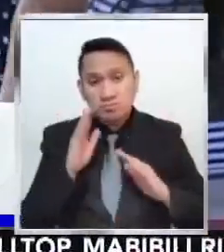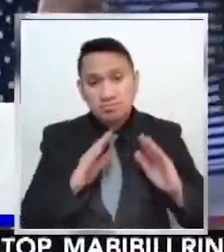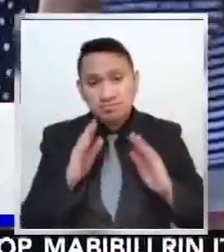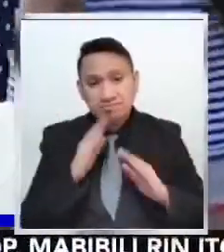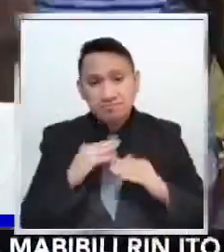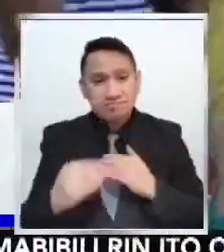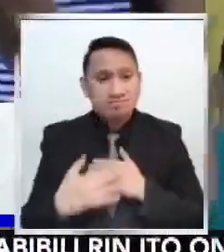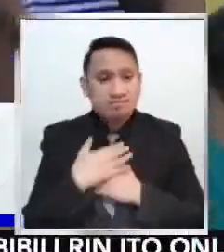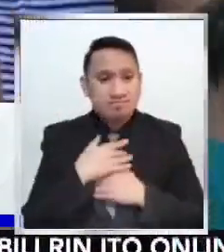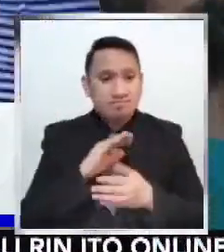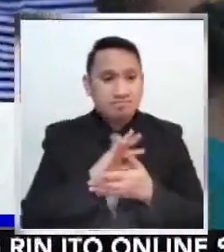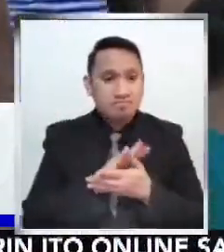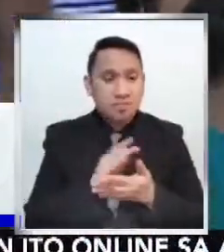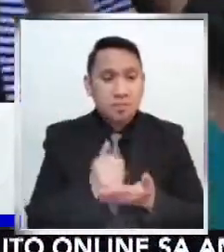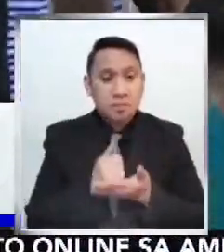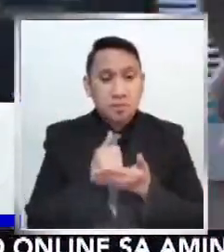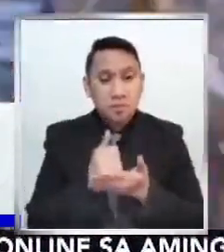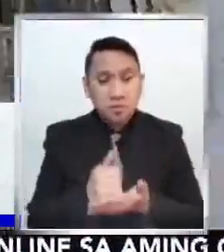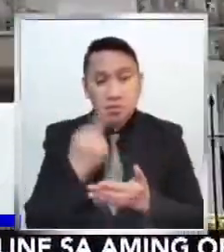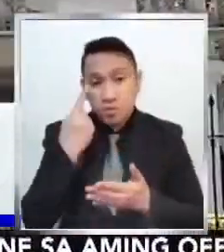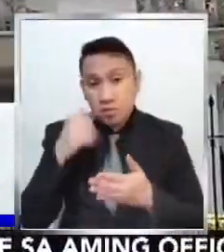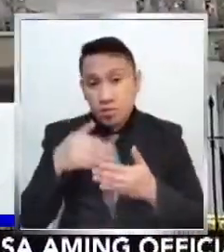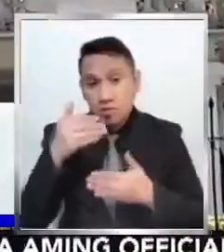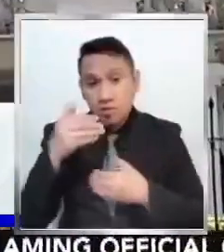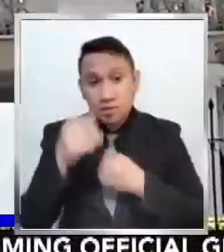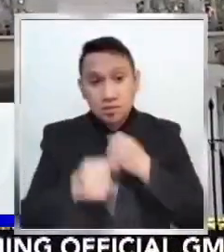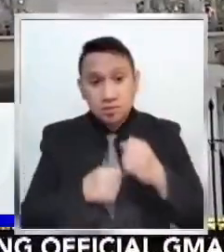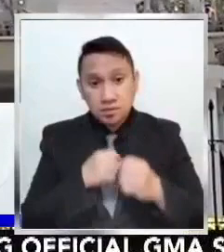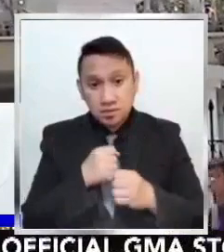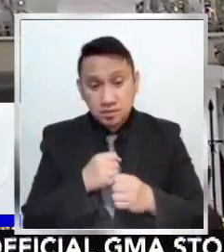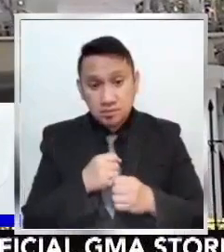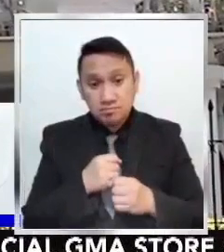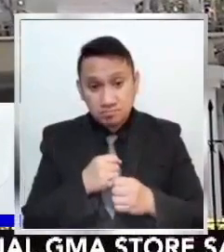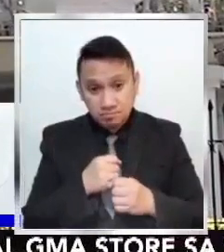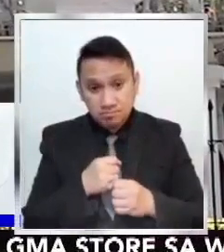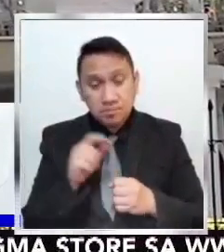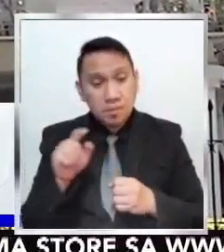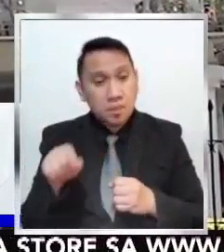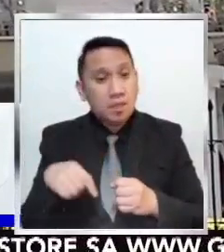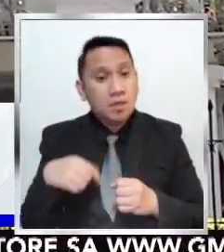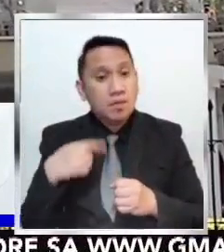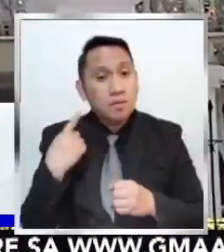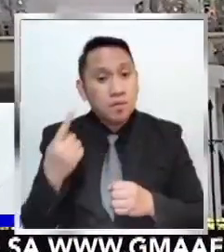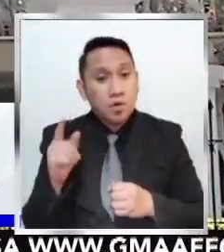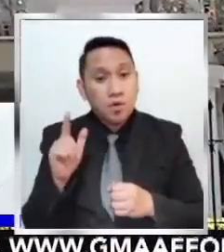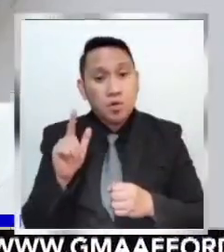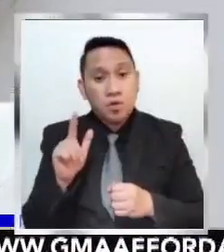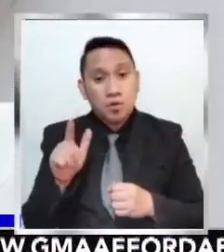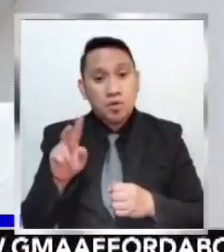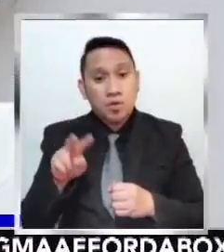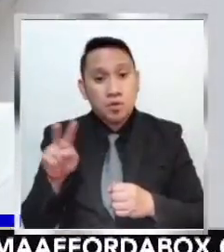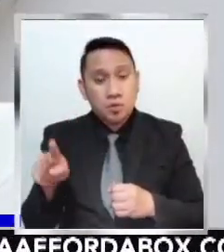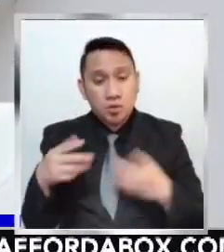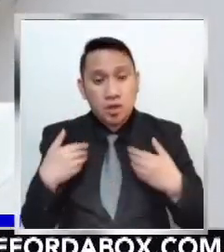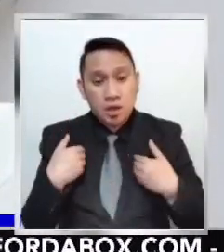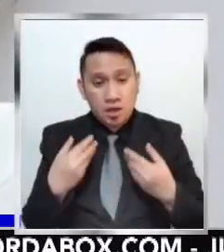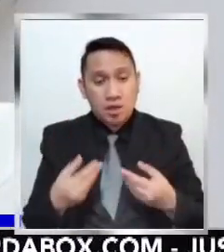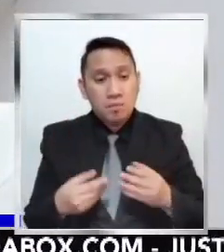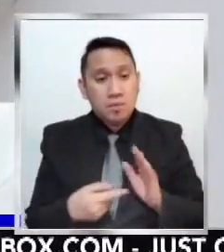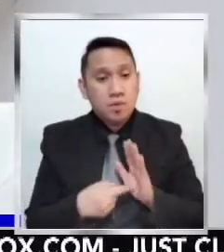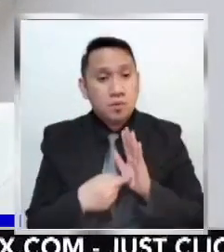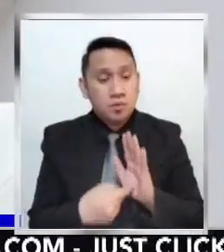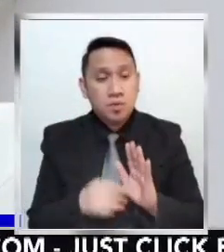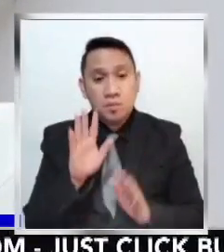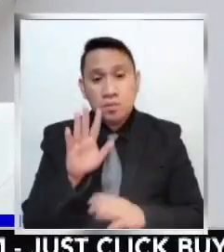tutulungan. Para sa susunod na taon yan ha, para sa nalalabing araw ng 2022, may inilabas ng 5.2